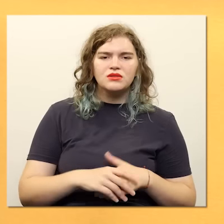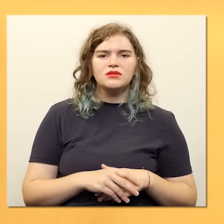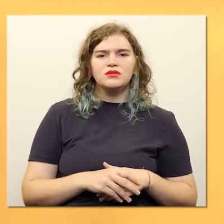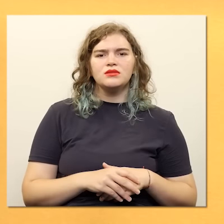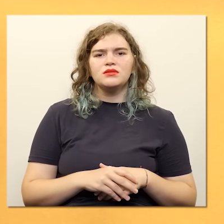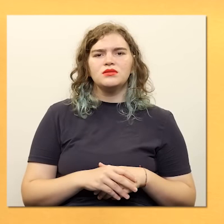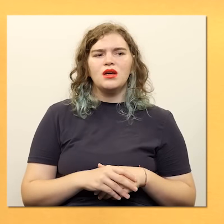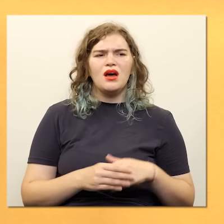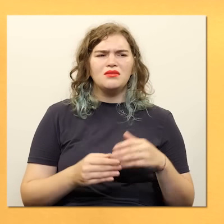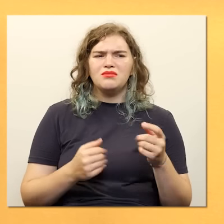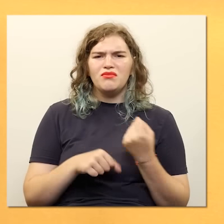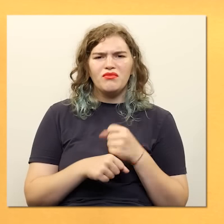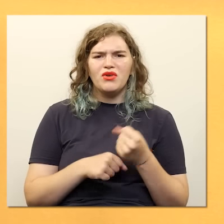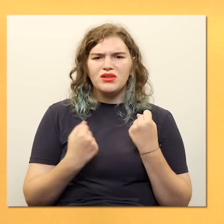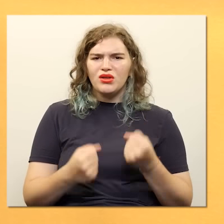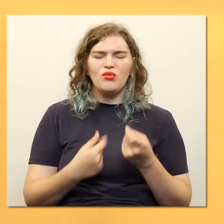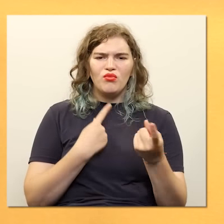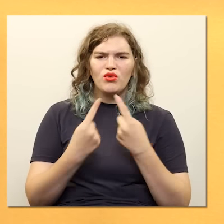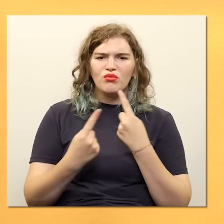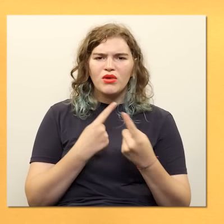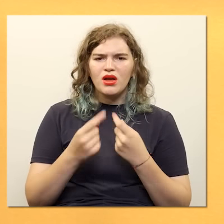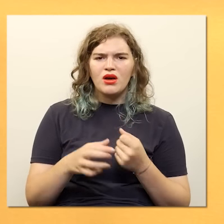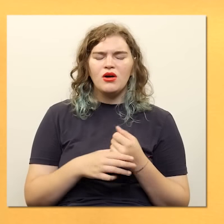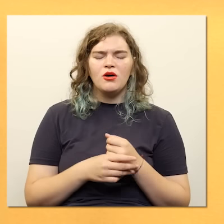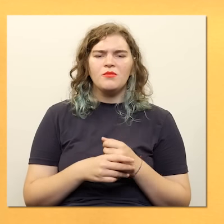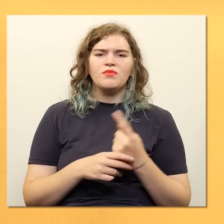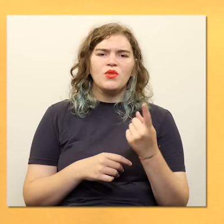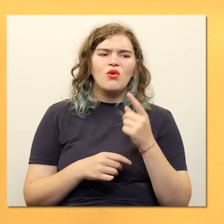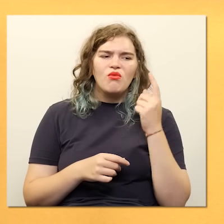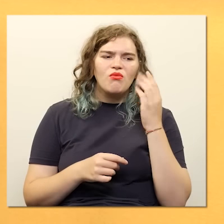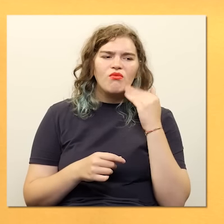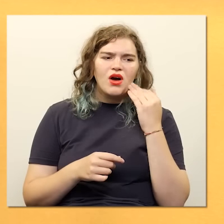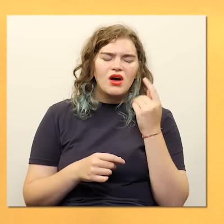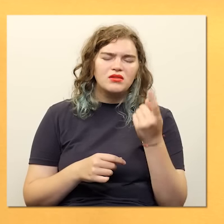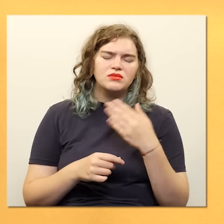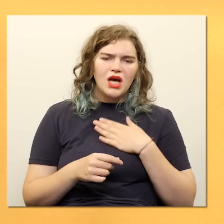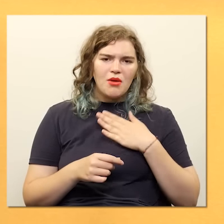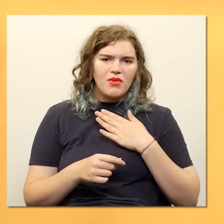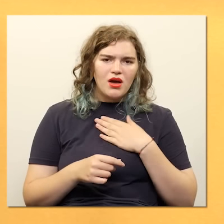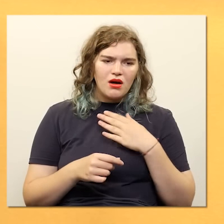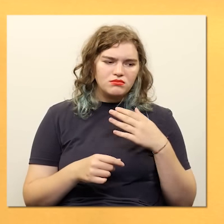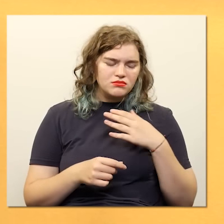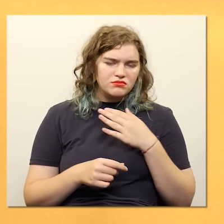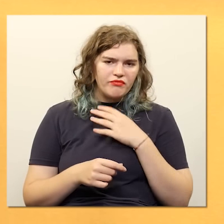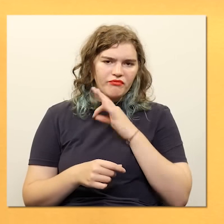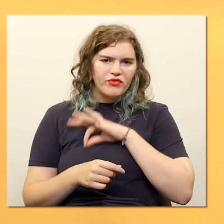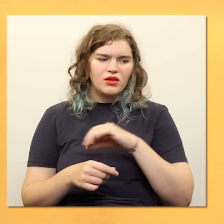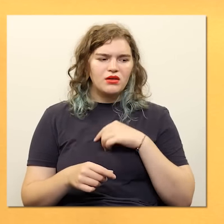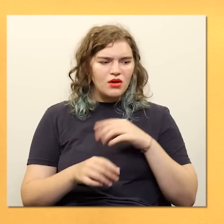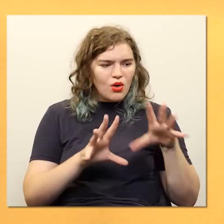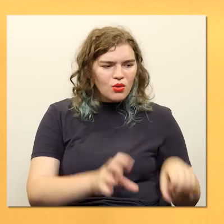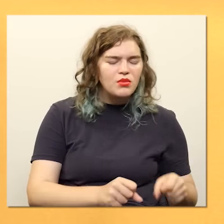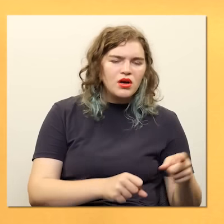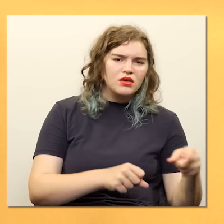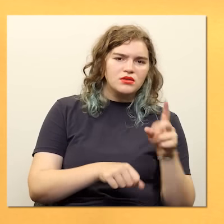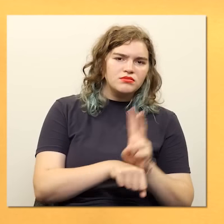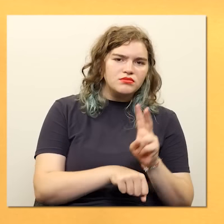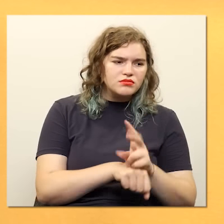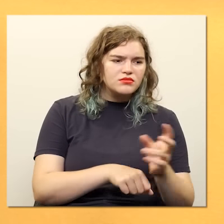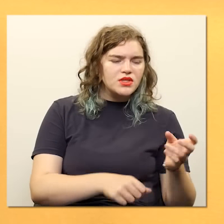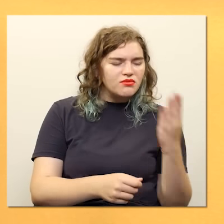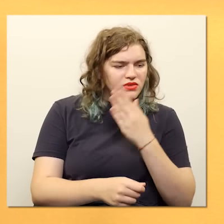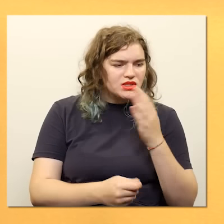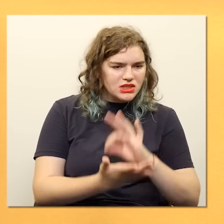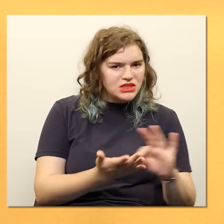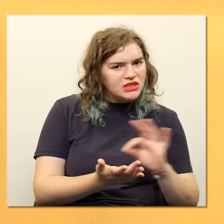abia vorbeau. Și una dintre fetele noastre s-a ocupat de ei și